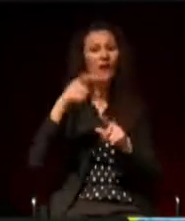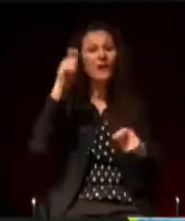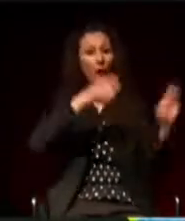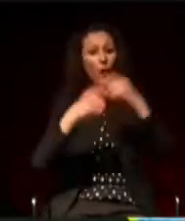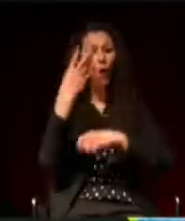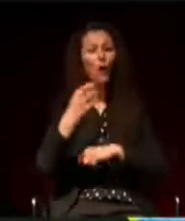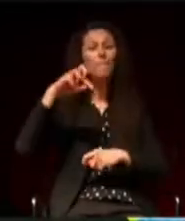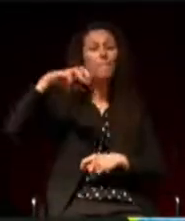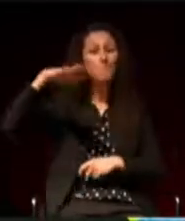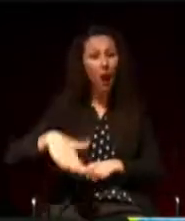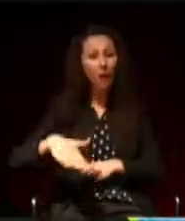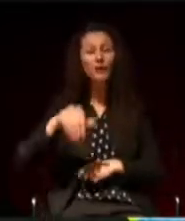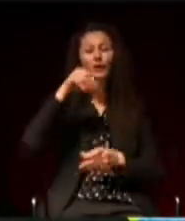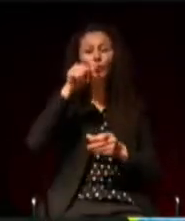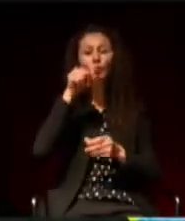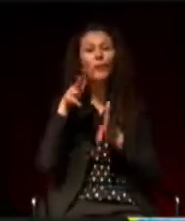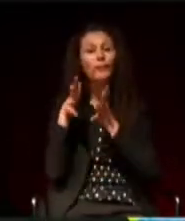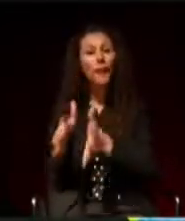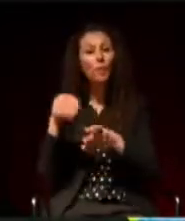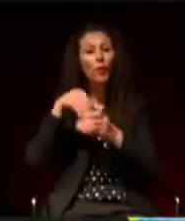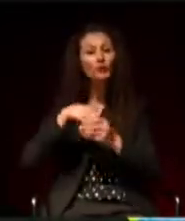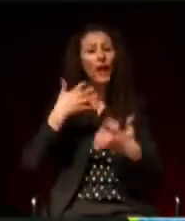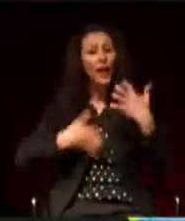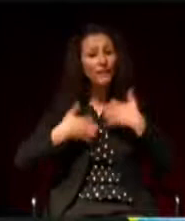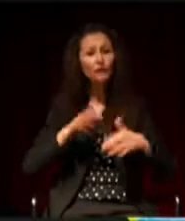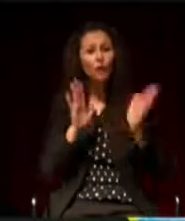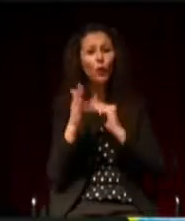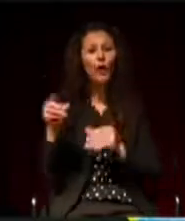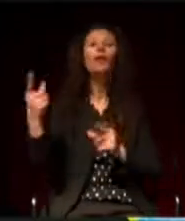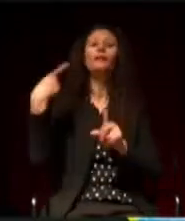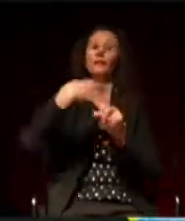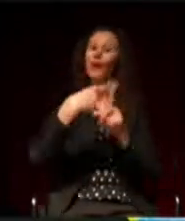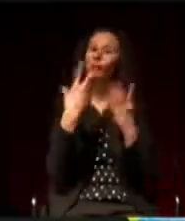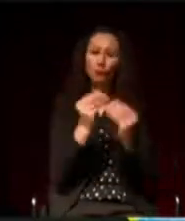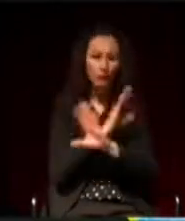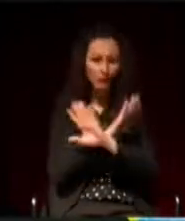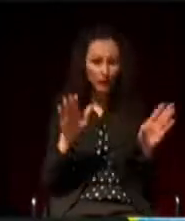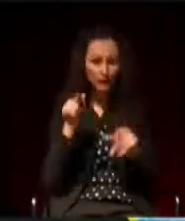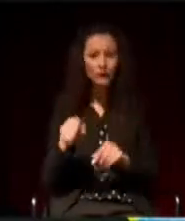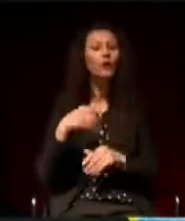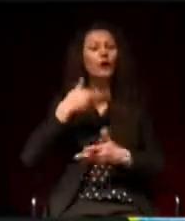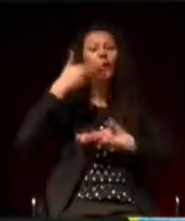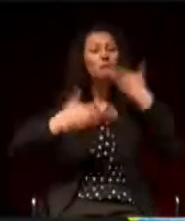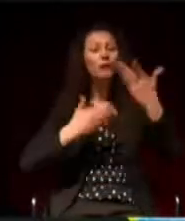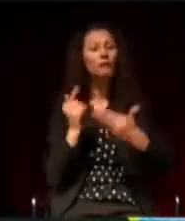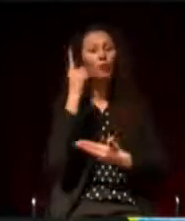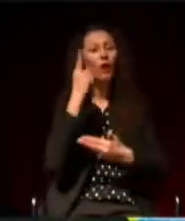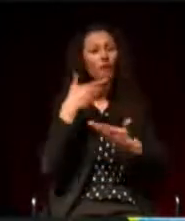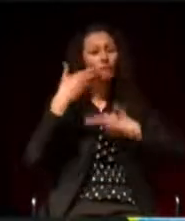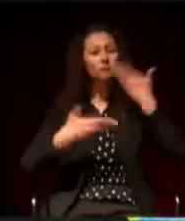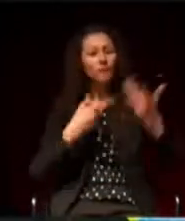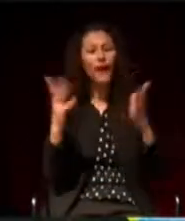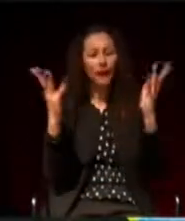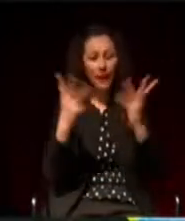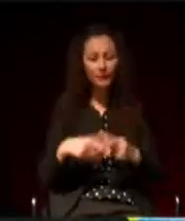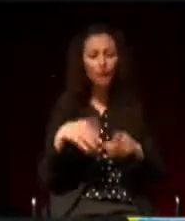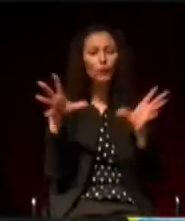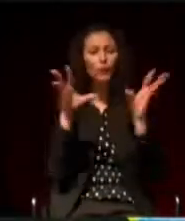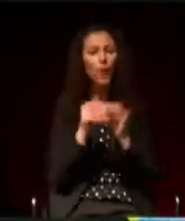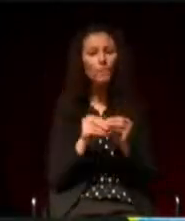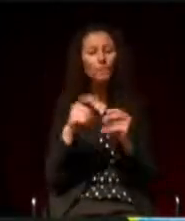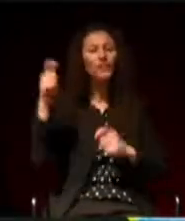yapılan otopark, sığınak ve su deposu alanları ile enerji odası bu alanı dahil edilmez. Yukarıda belirtilen hususlar doğrultusunda hesaplanan